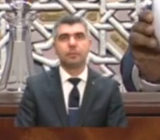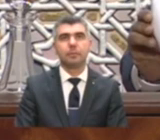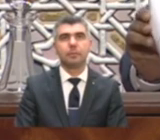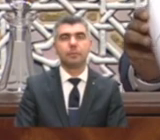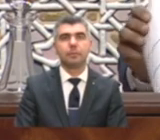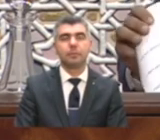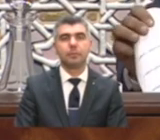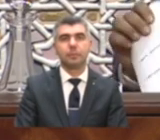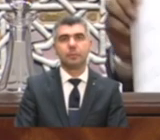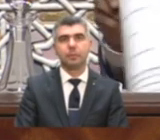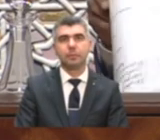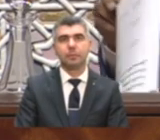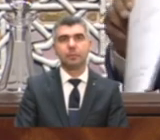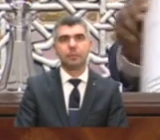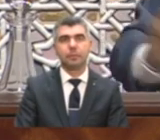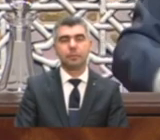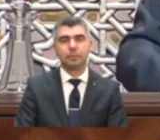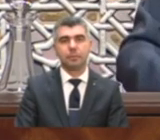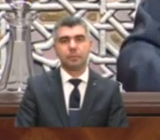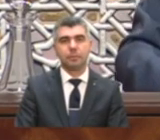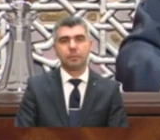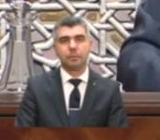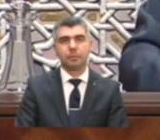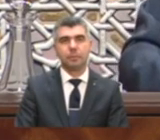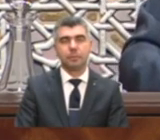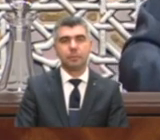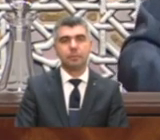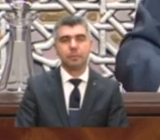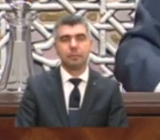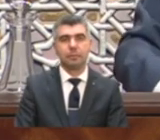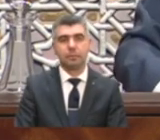إعادة هي العمرانية. رقم 6. إعادة العمرانية.